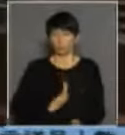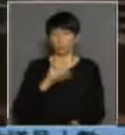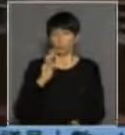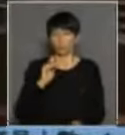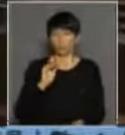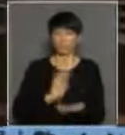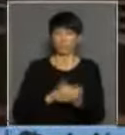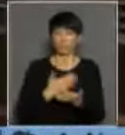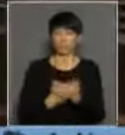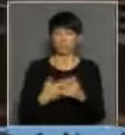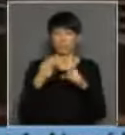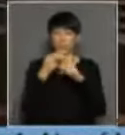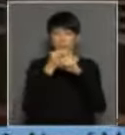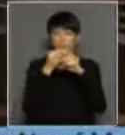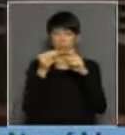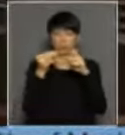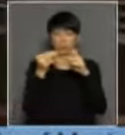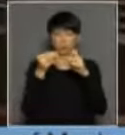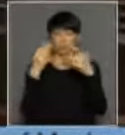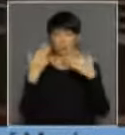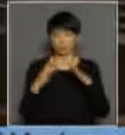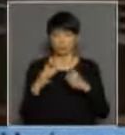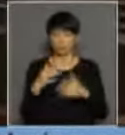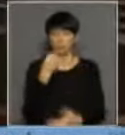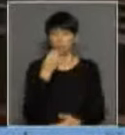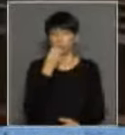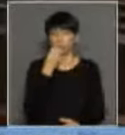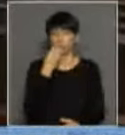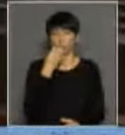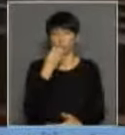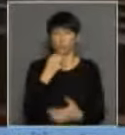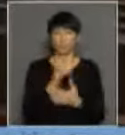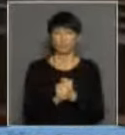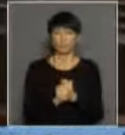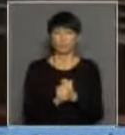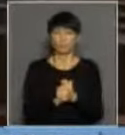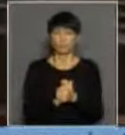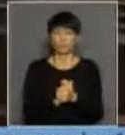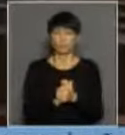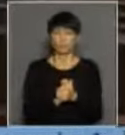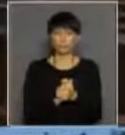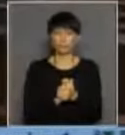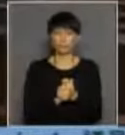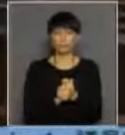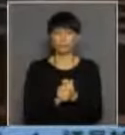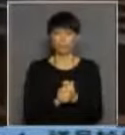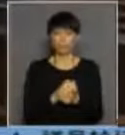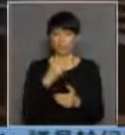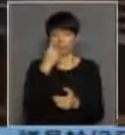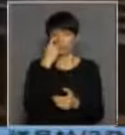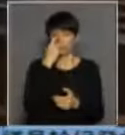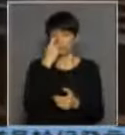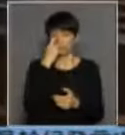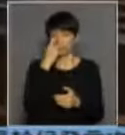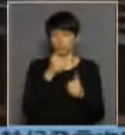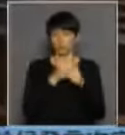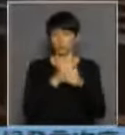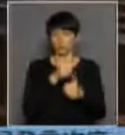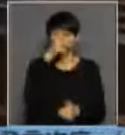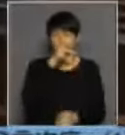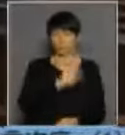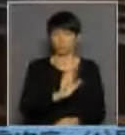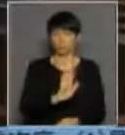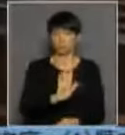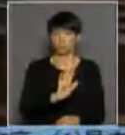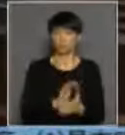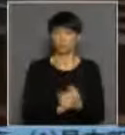九七之後，香港已經再不是一個殖民地，但亦都又不是一個宗主國，不